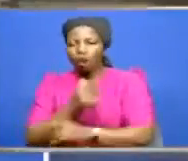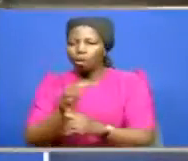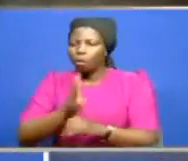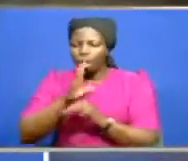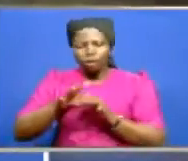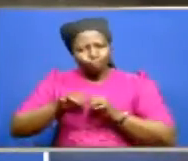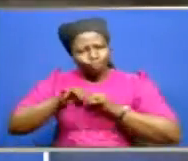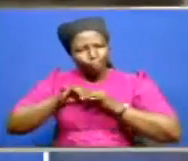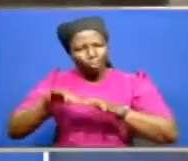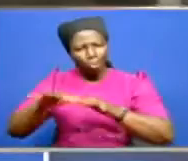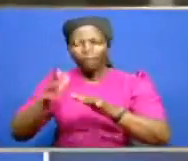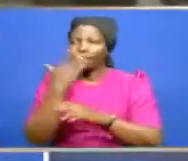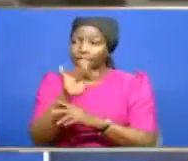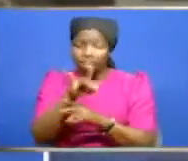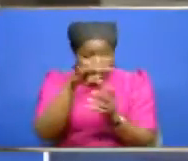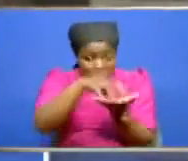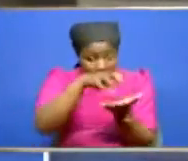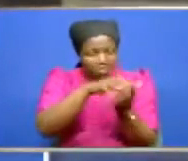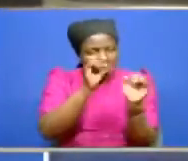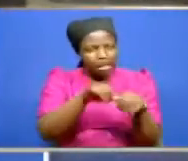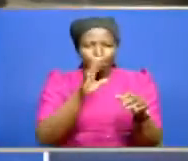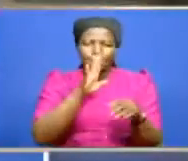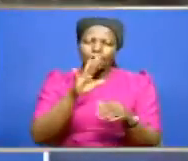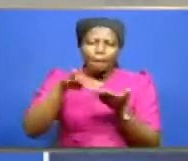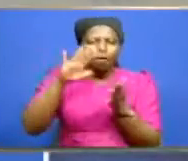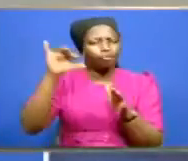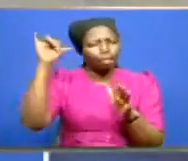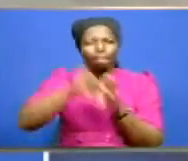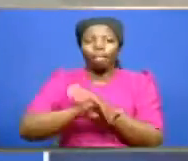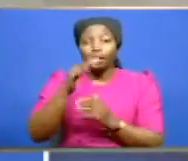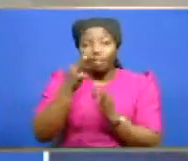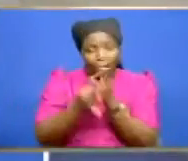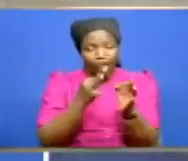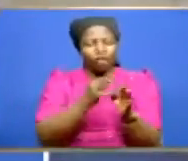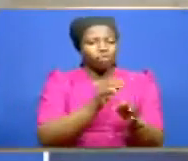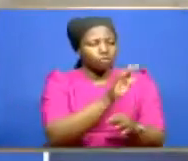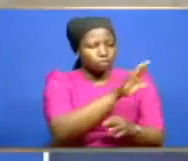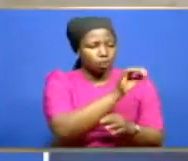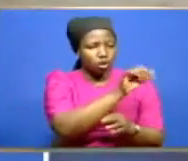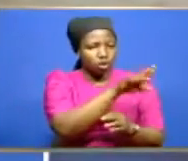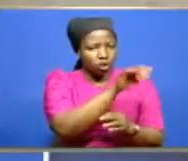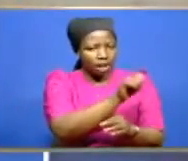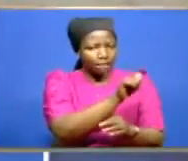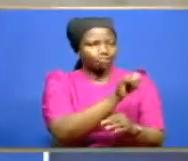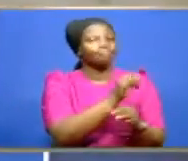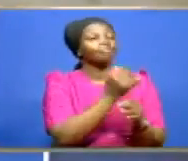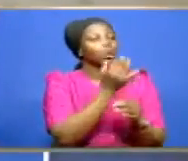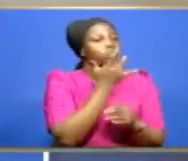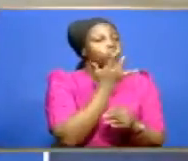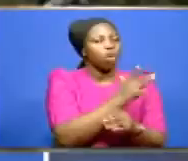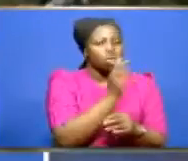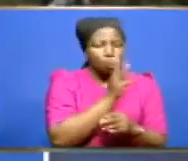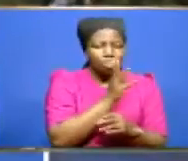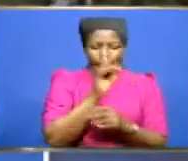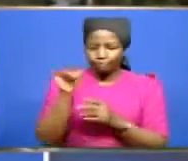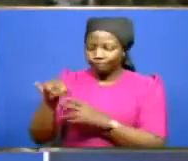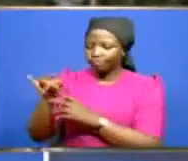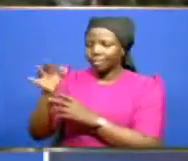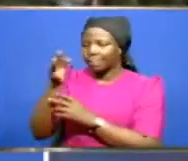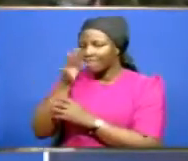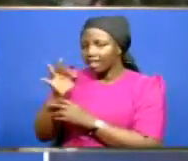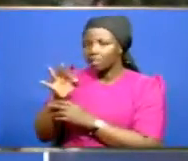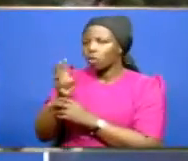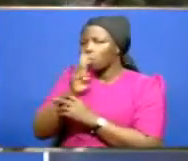ikazorota zaidi iwapo ziwa Bogoria lililo na maji ya chumvi na lile la Baringo lenye maji safi yataungana. Inakisiwa